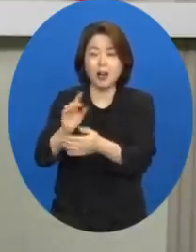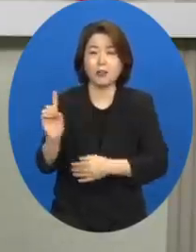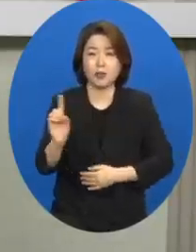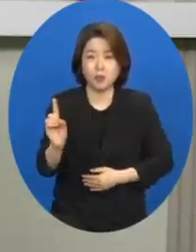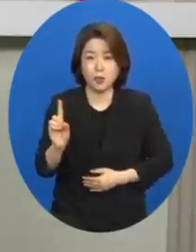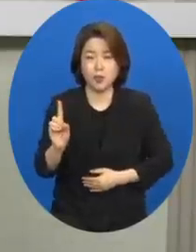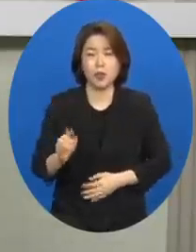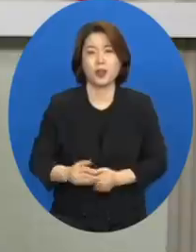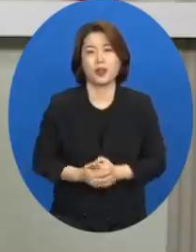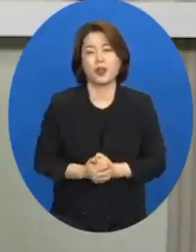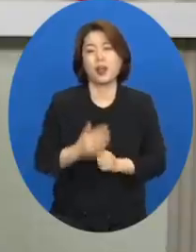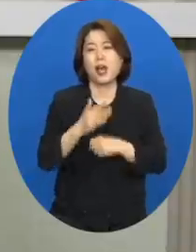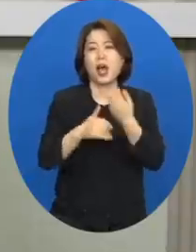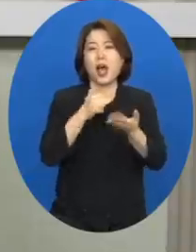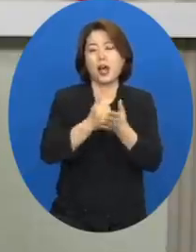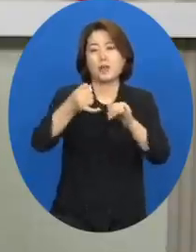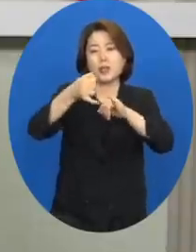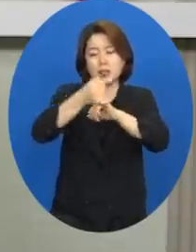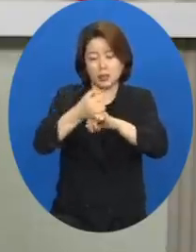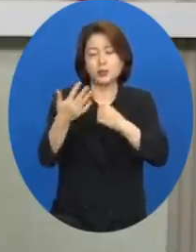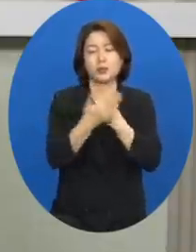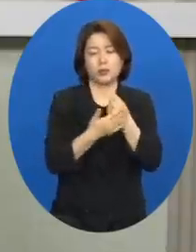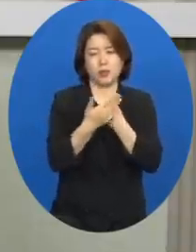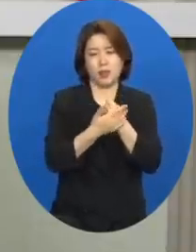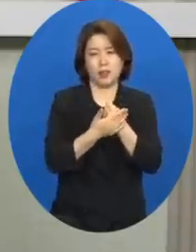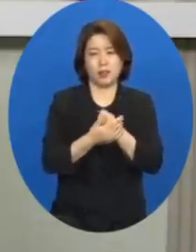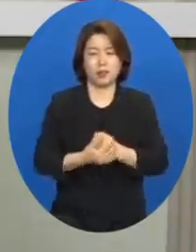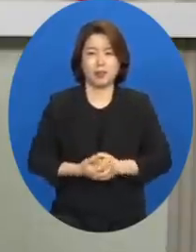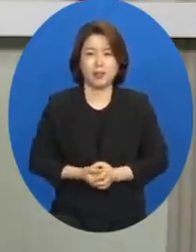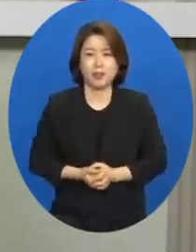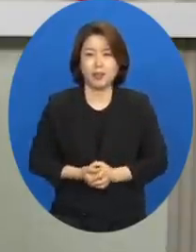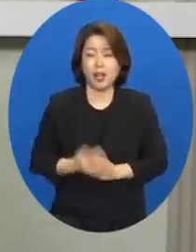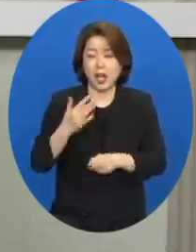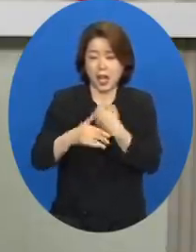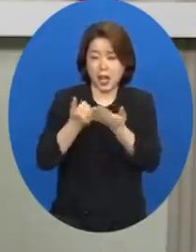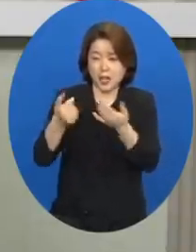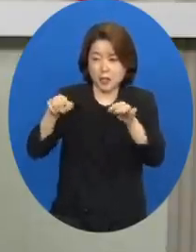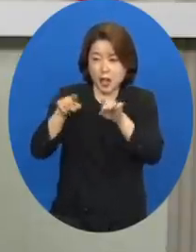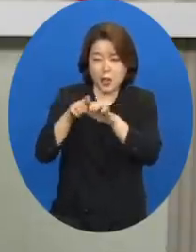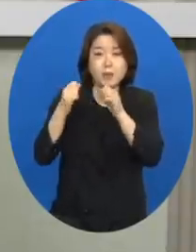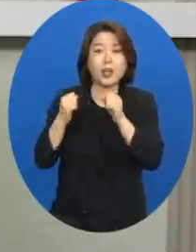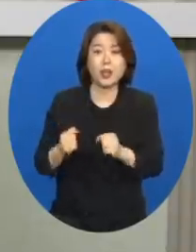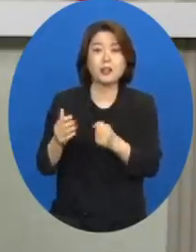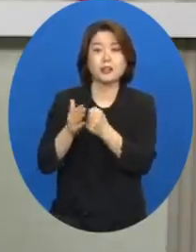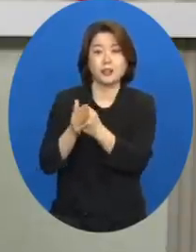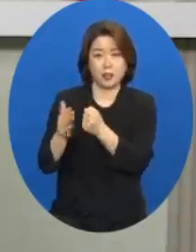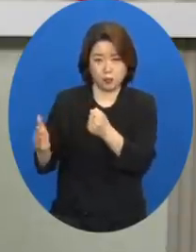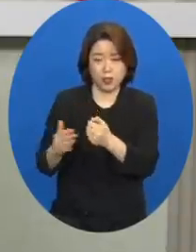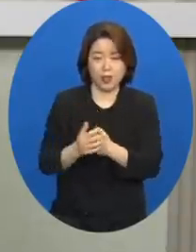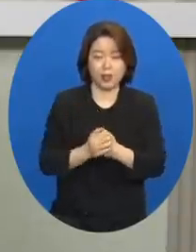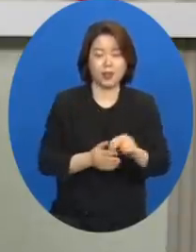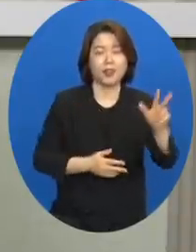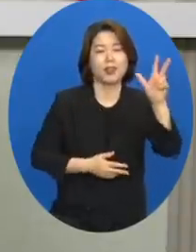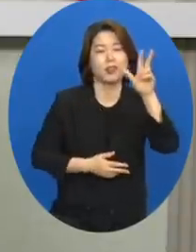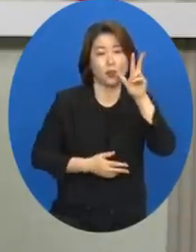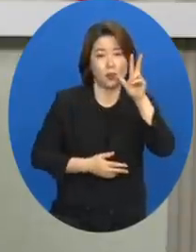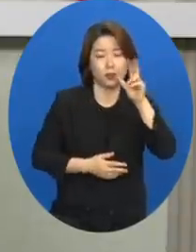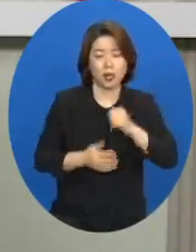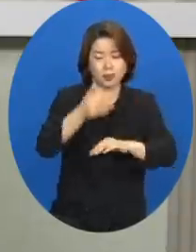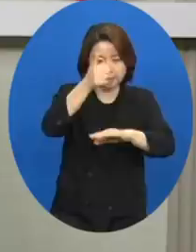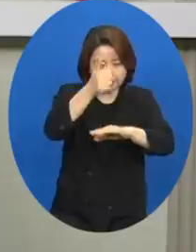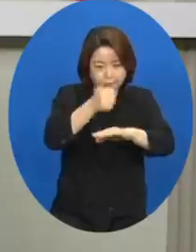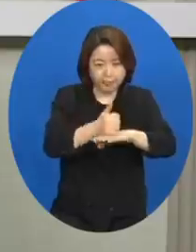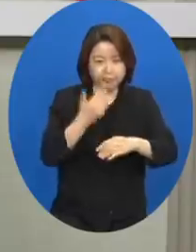하나님의 약속 때문이었습니다 하나님이 함께 하셨기 때문에 여호수아가 결국은